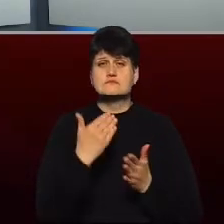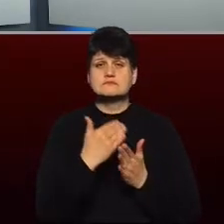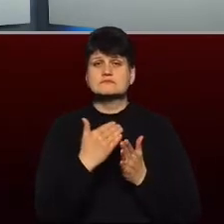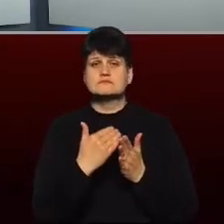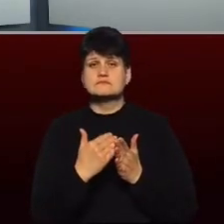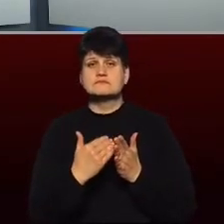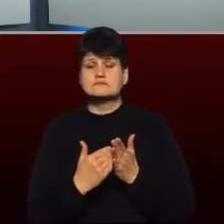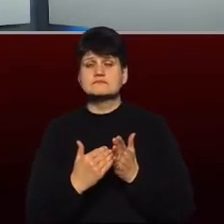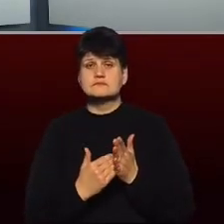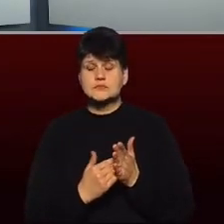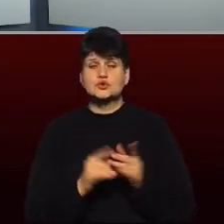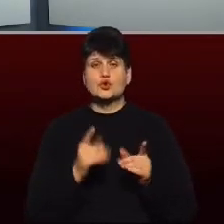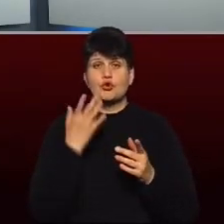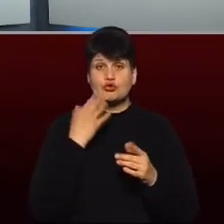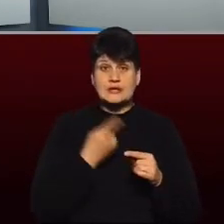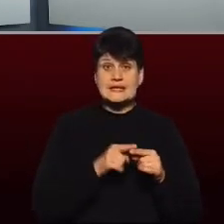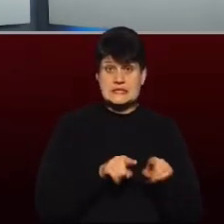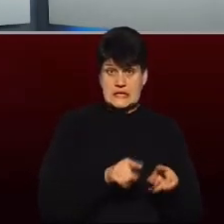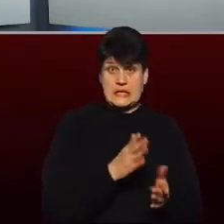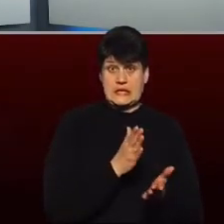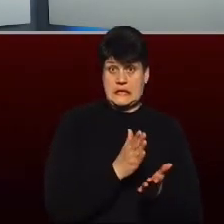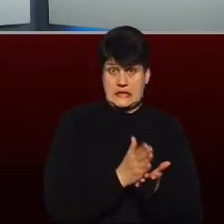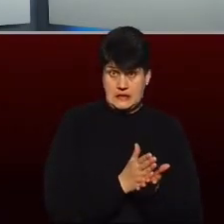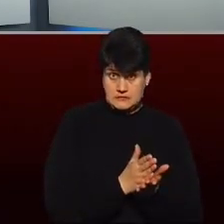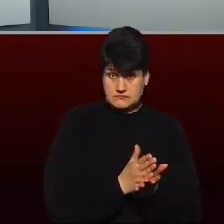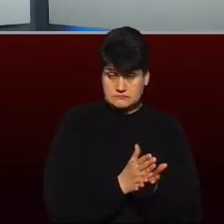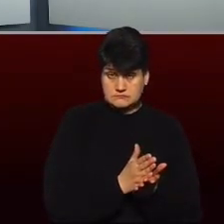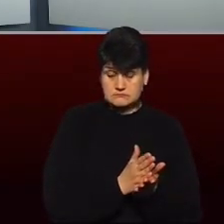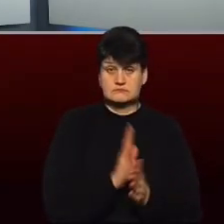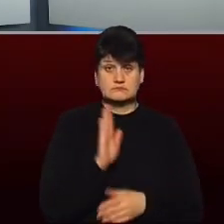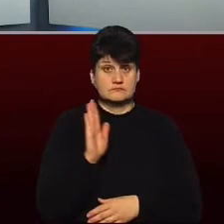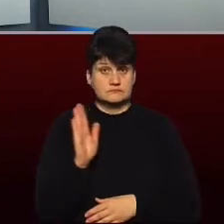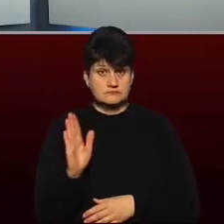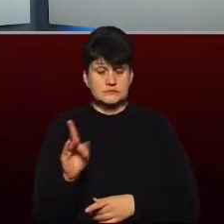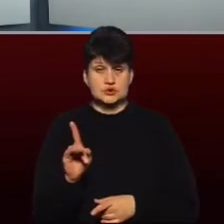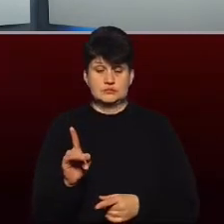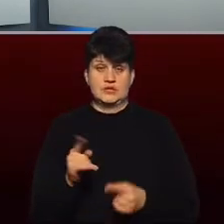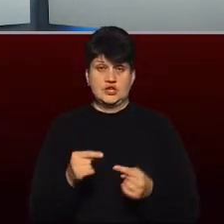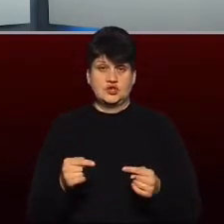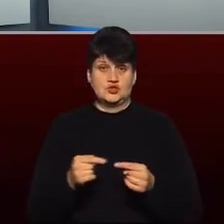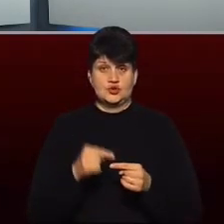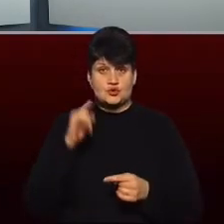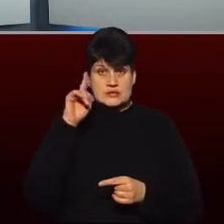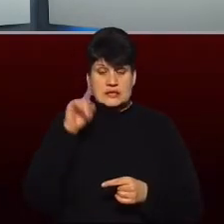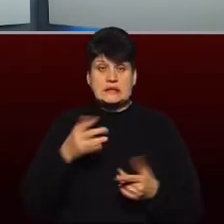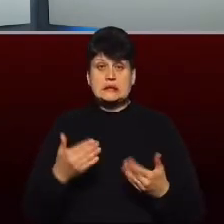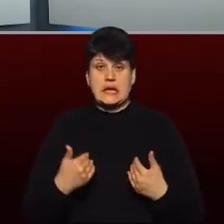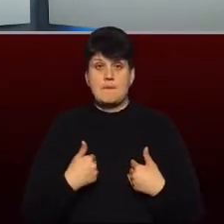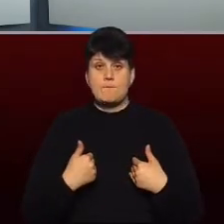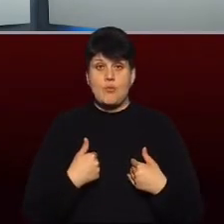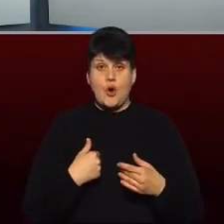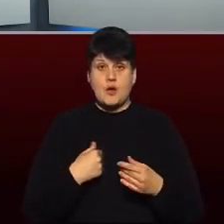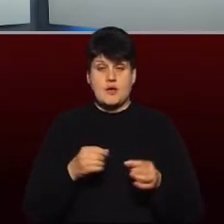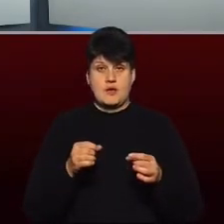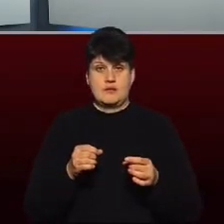щоб коли ця дія чи час настане, щоб я чітко знав, де моє бомбосховище, скажімо.